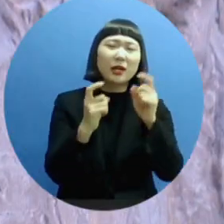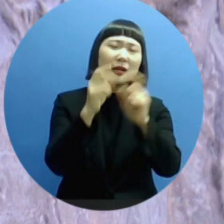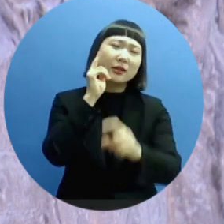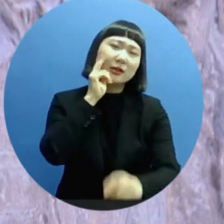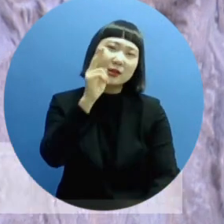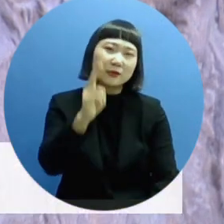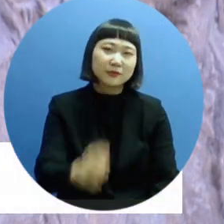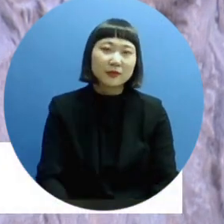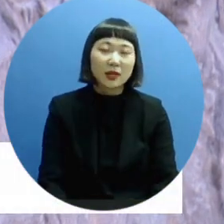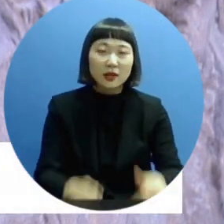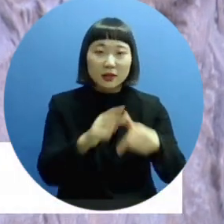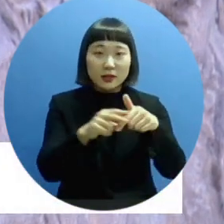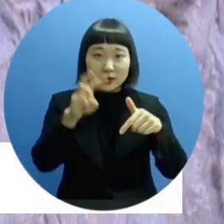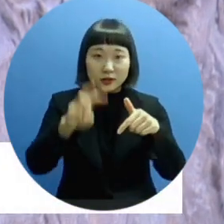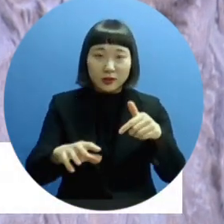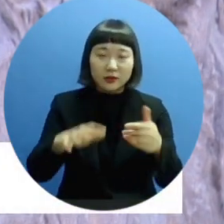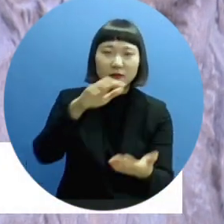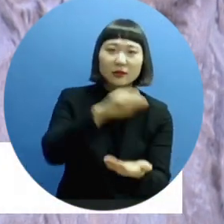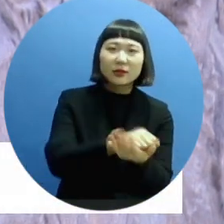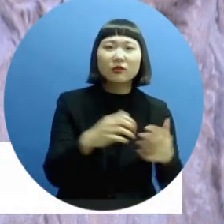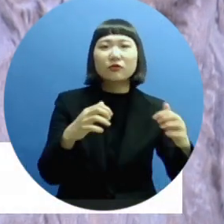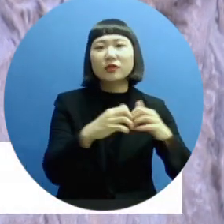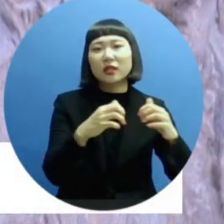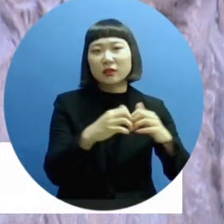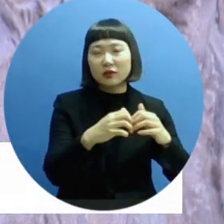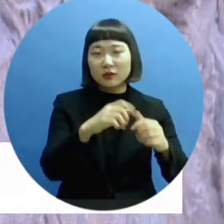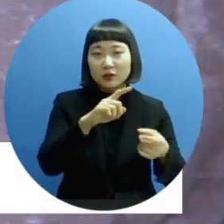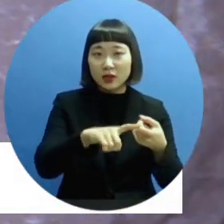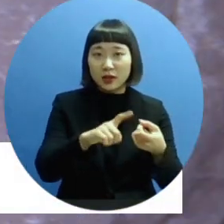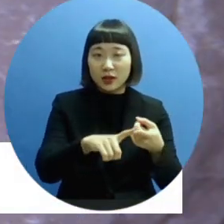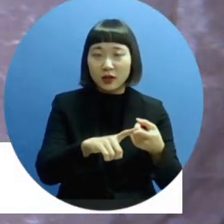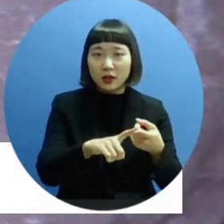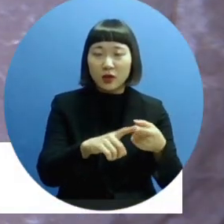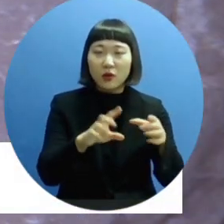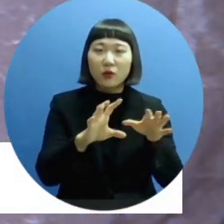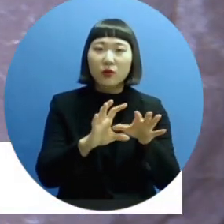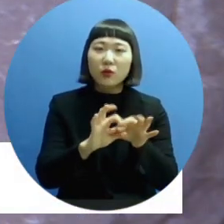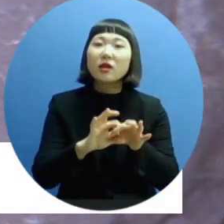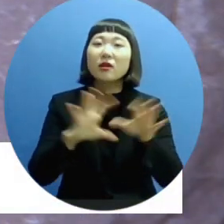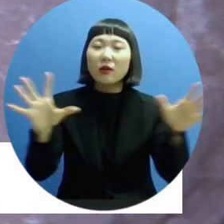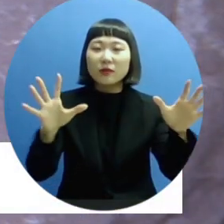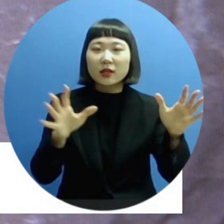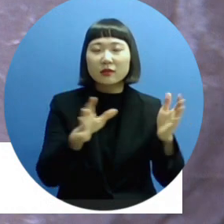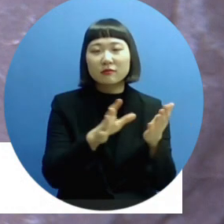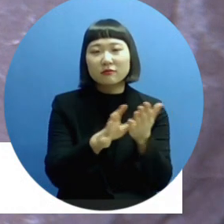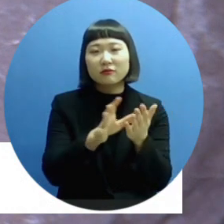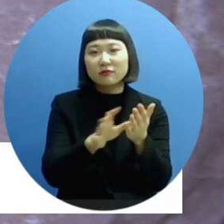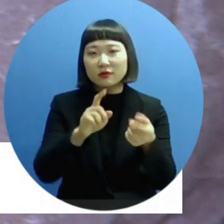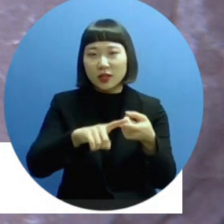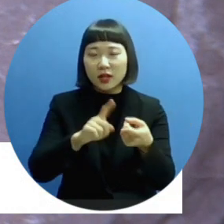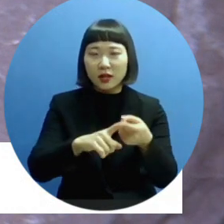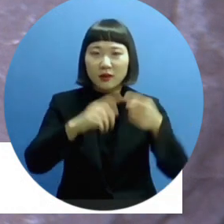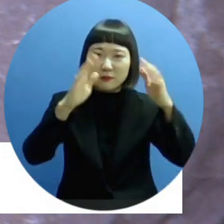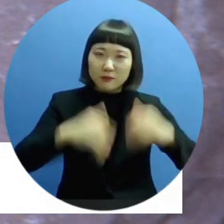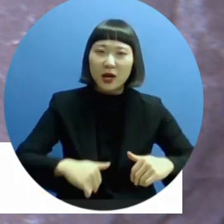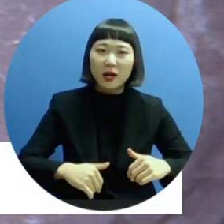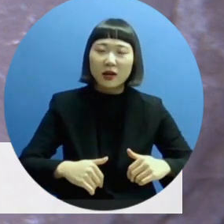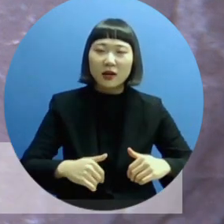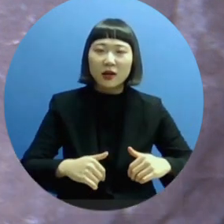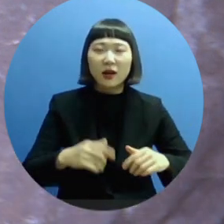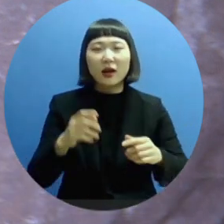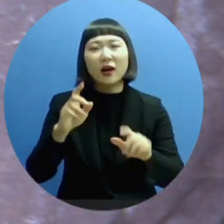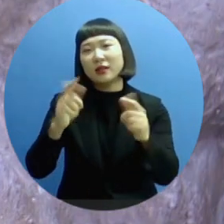인천 상륙작전과 관련이 없는 부조 작품을 철거해야 한다. 아니다, 그대로 둬야 한다. 의견이 팽팽합니다.